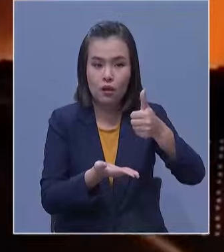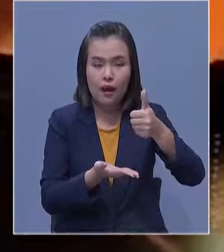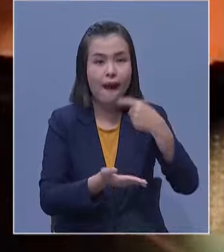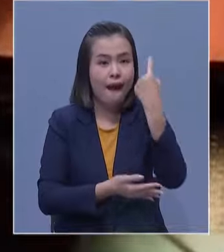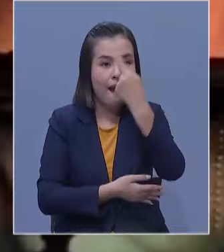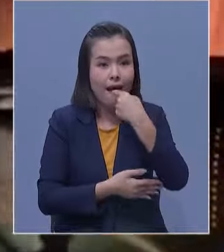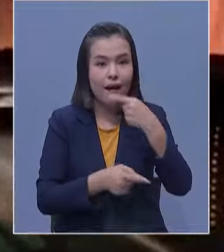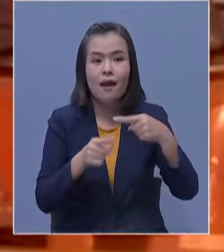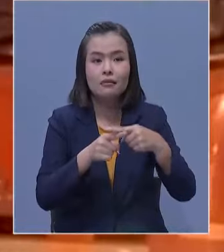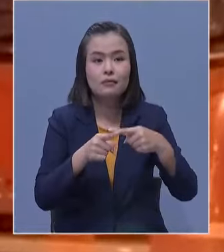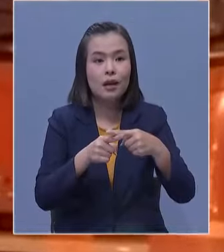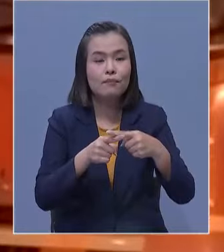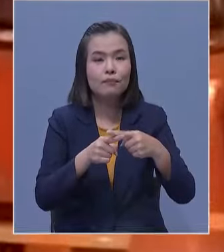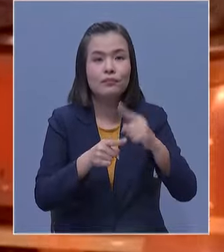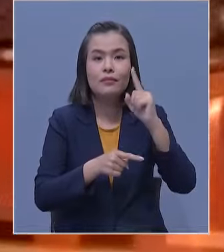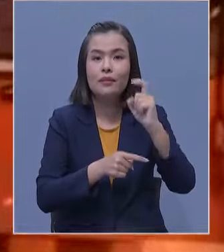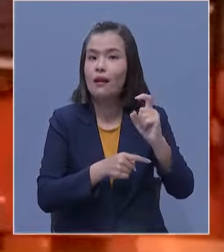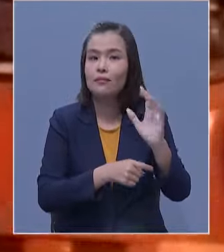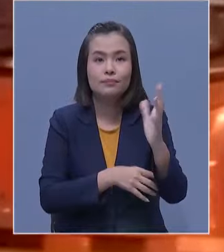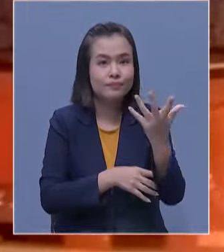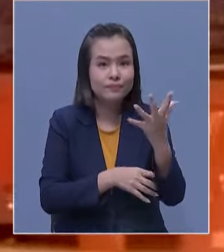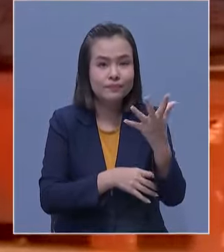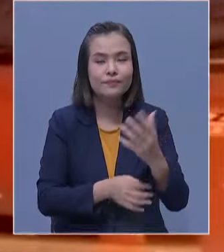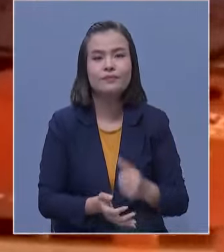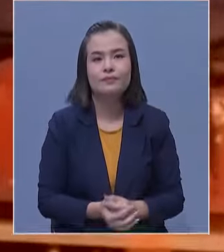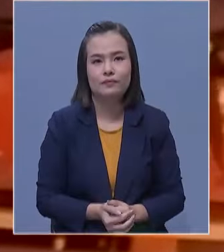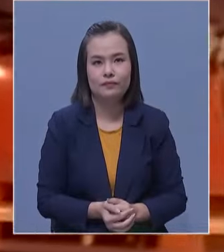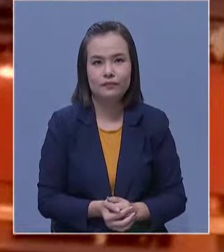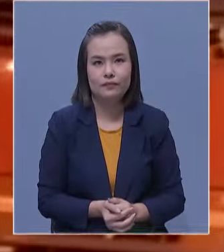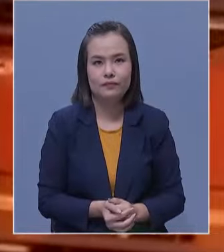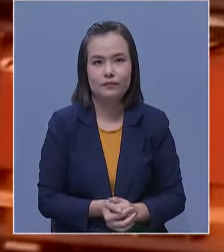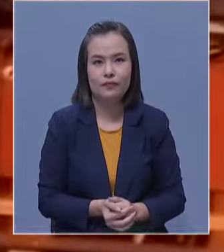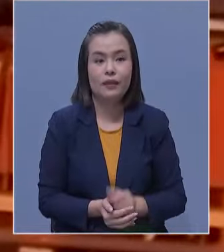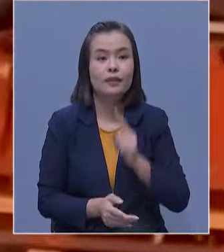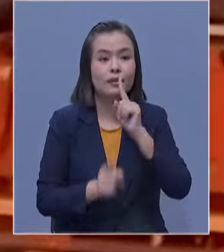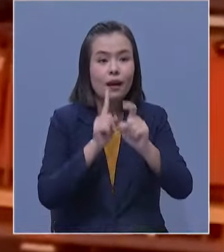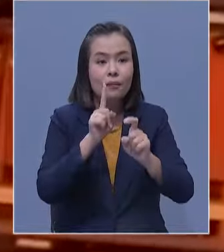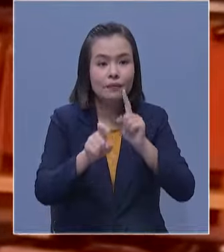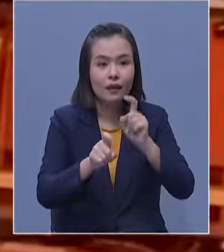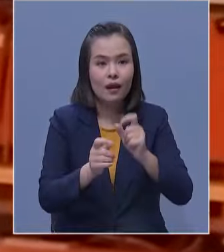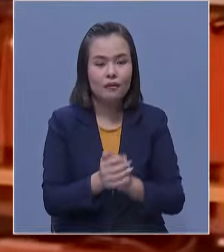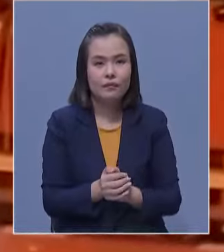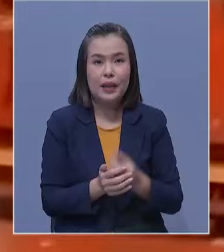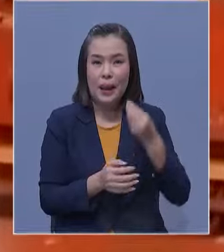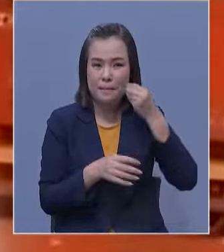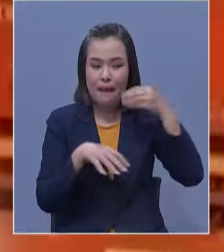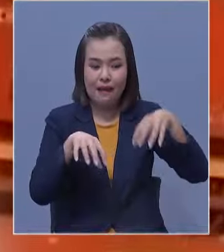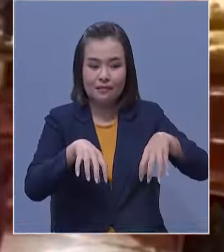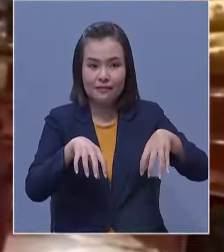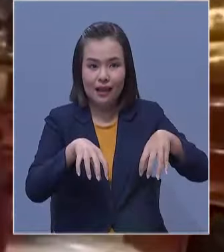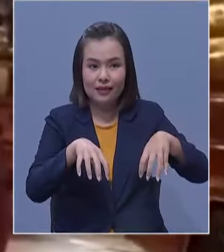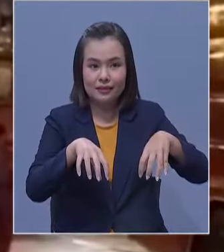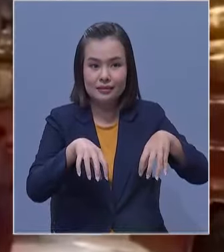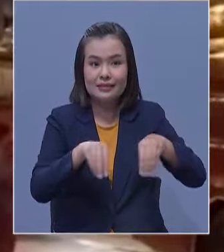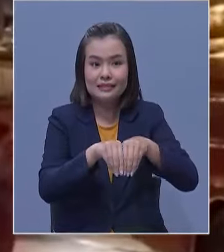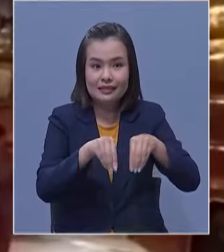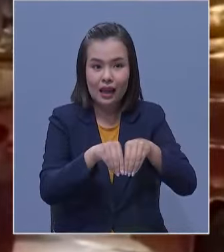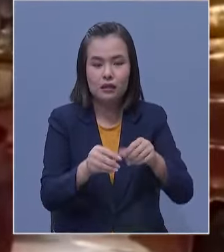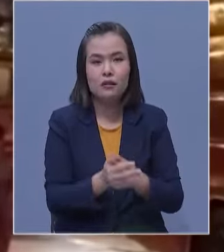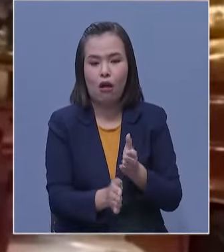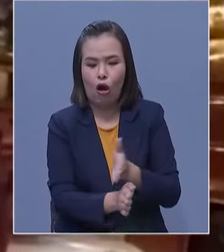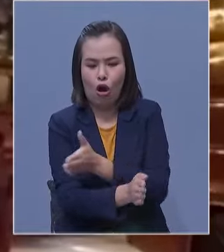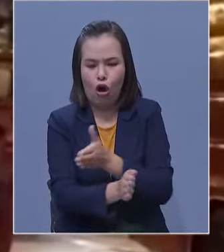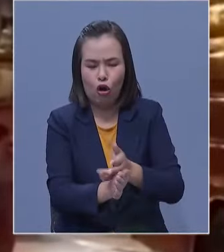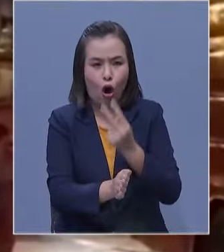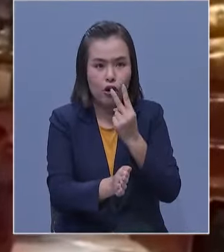นี้ไม่มีใครได้รับบาดเจ็บหรือว่าเสียชีวิตจากการสอบถามคนที่อยู่ในละแวกนี้นะคะเขาบอกว่าก่อนเกิดเหตุเนี่ยชาว